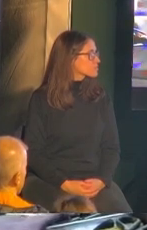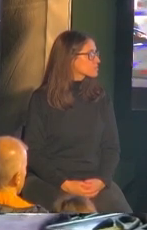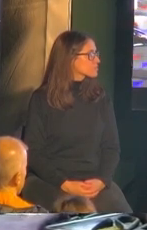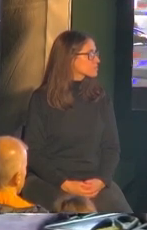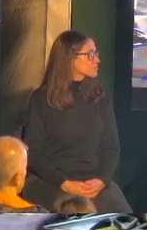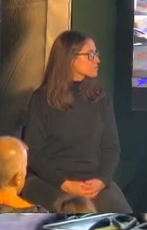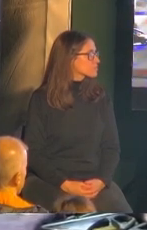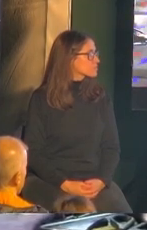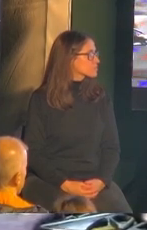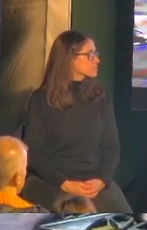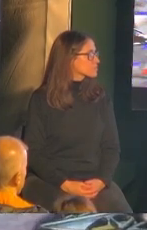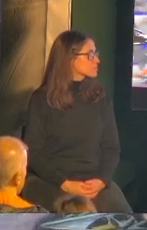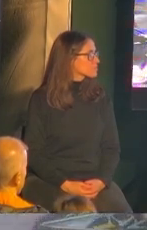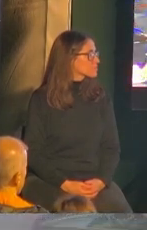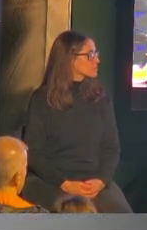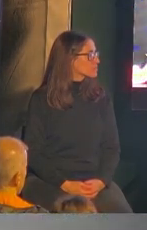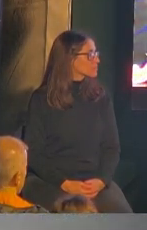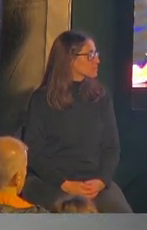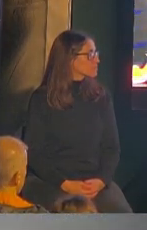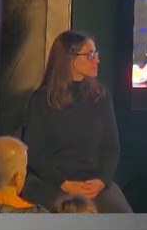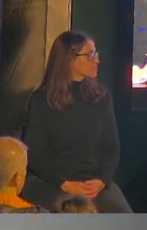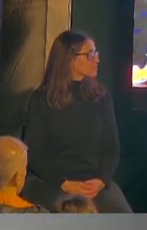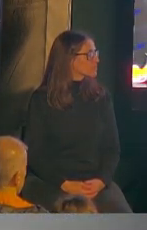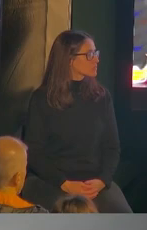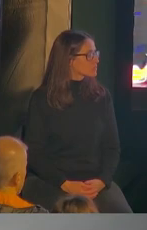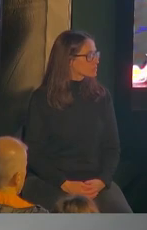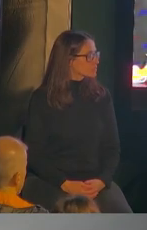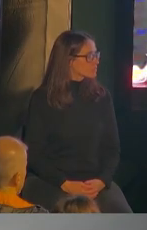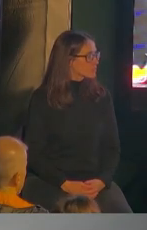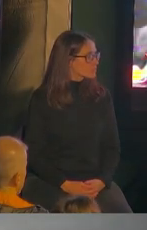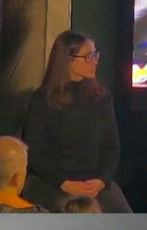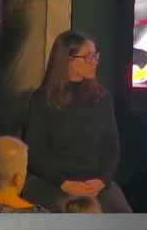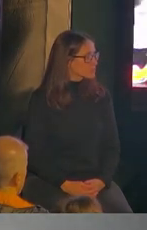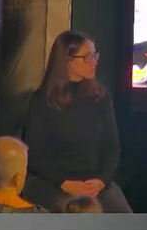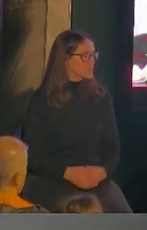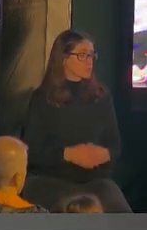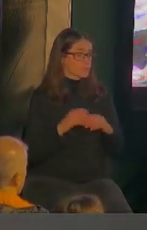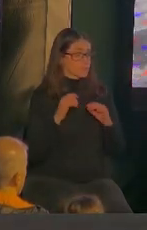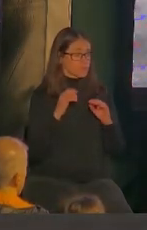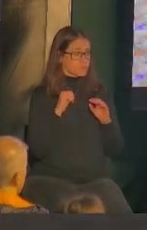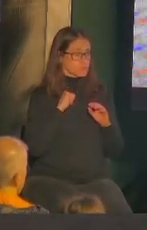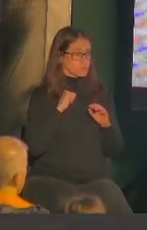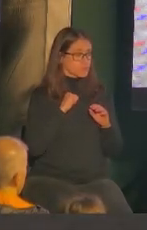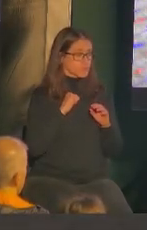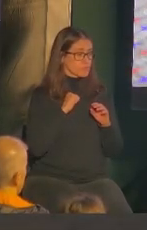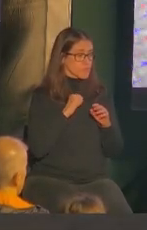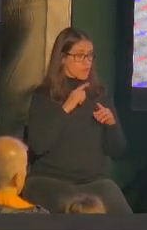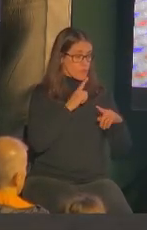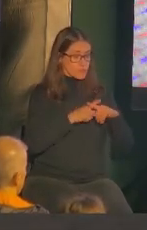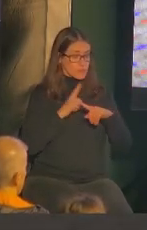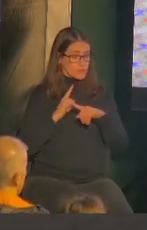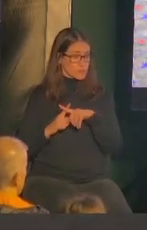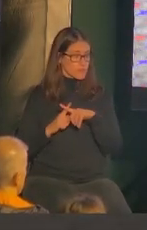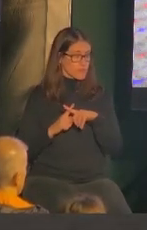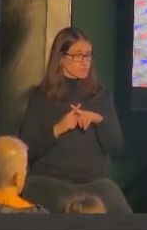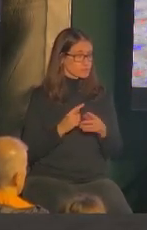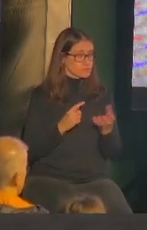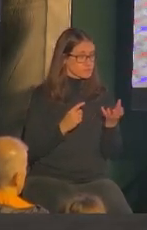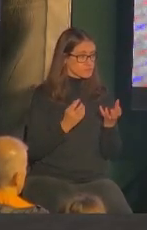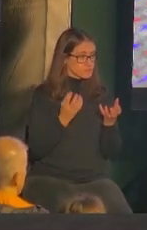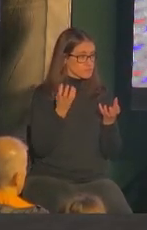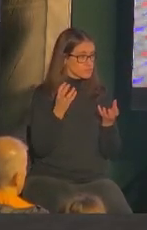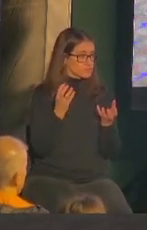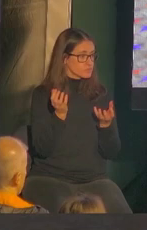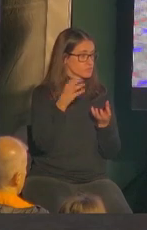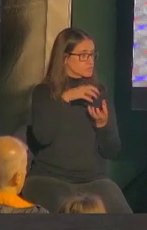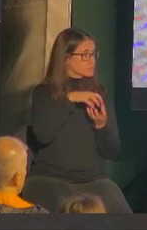Ai, gràcies. Pots tancar. Llavors, tinc les dues mitges webs que